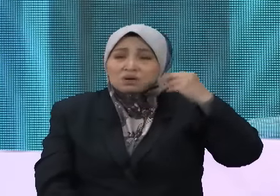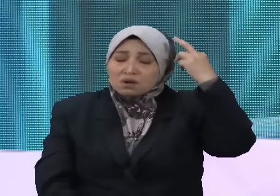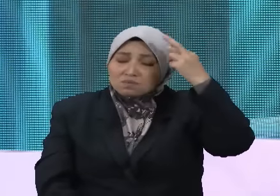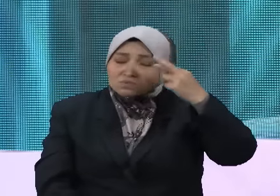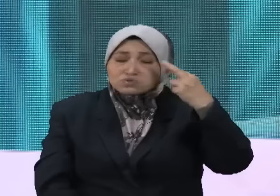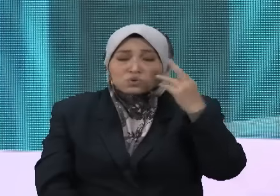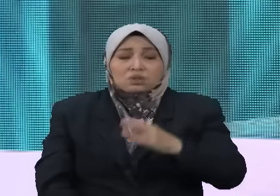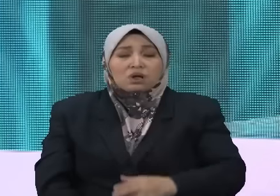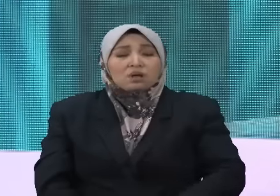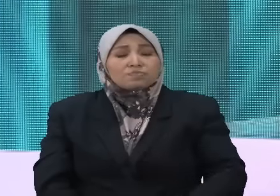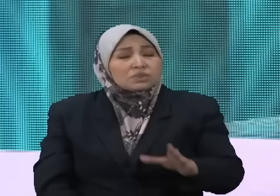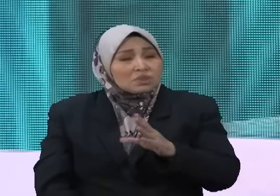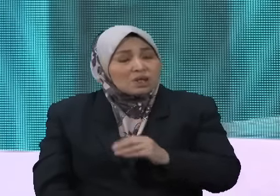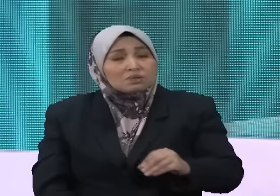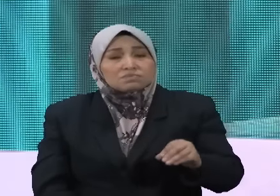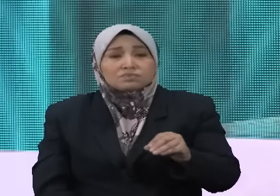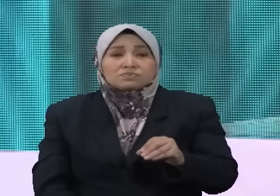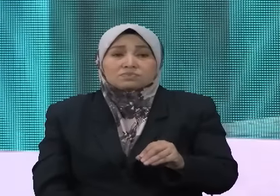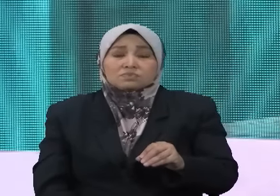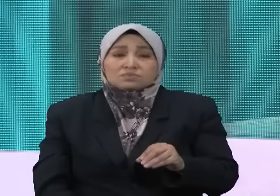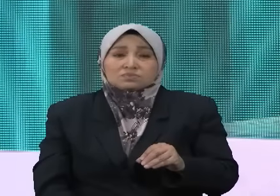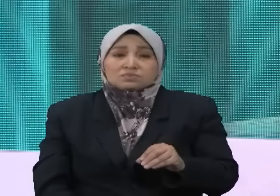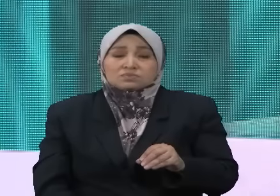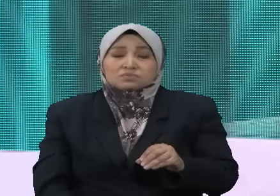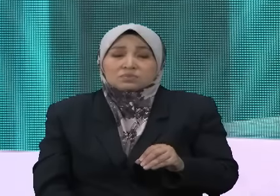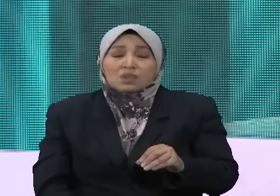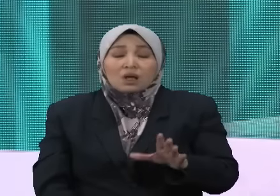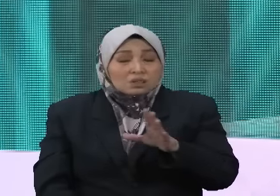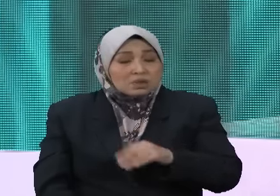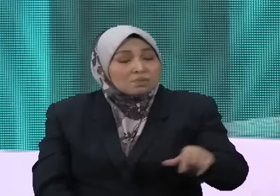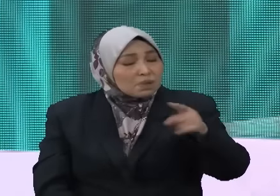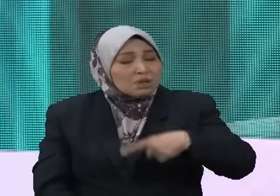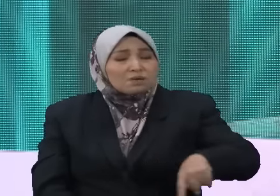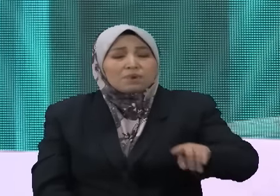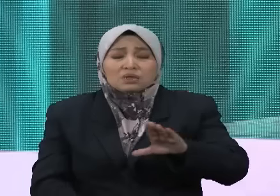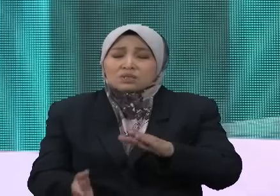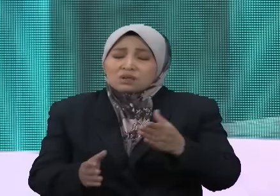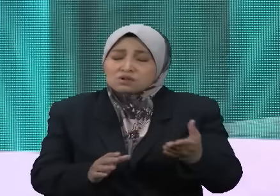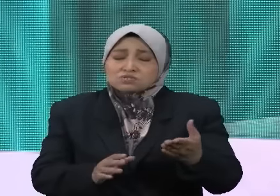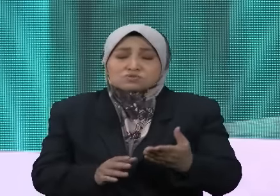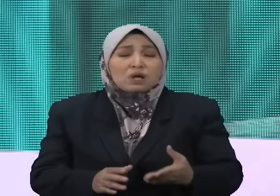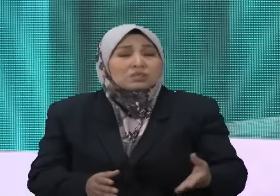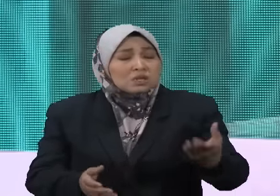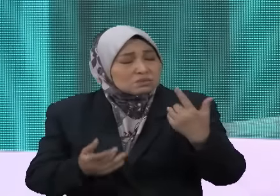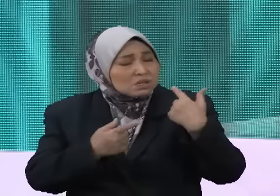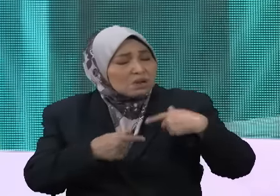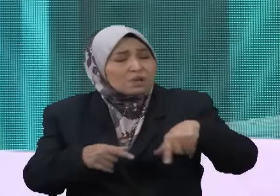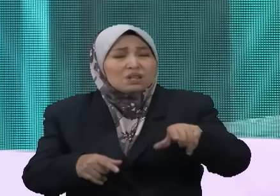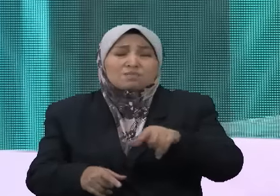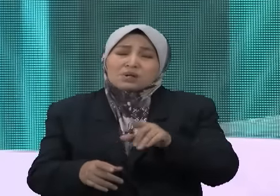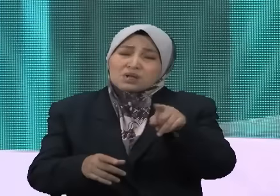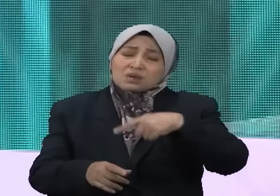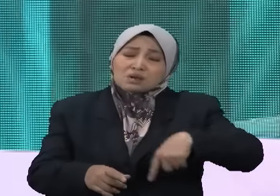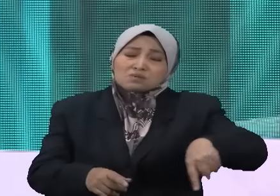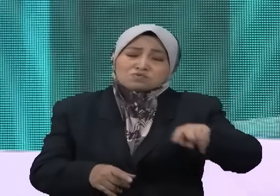kufur kepada Rasulullah sallallahuaihi Wasallam Wu wahum fasiqun dan mereka mati dalam keadaan